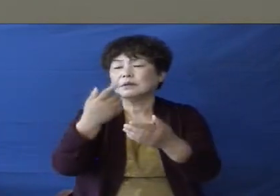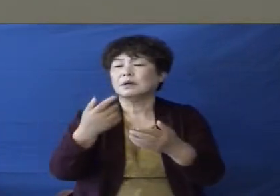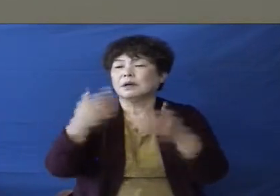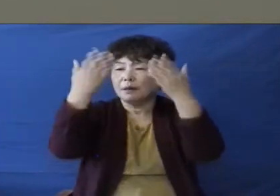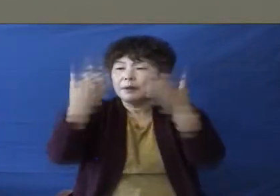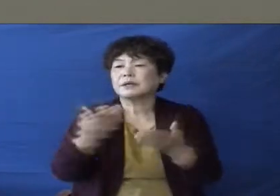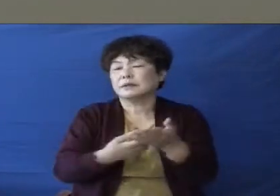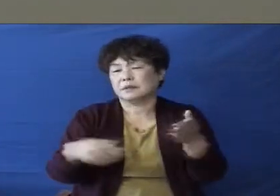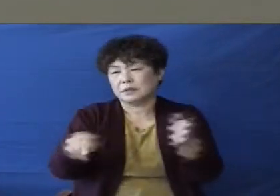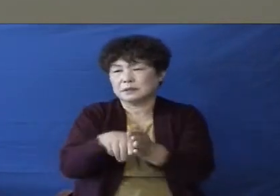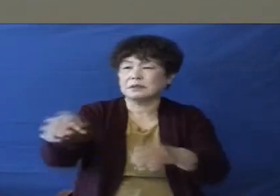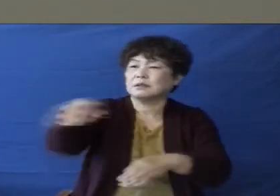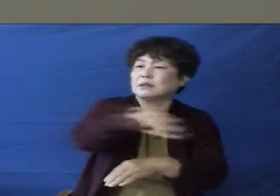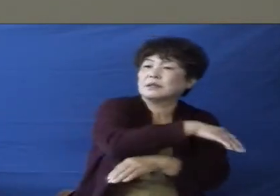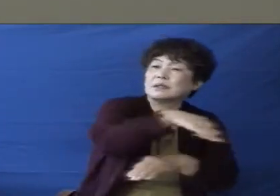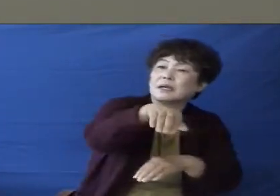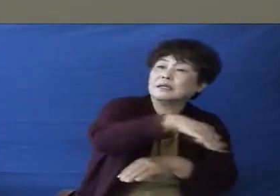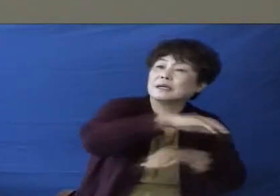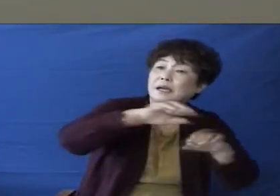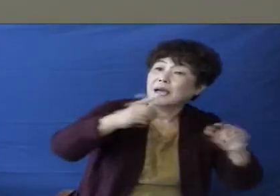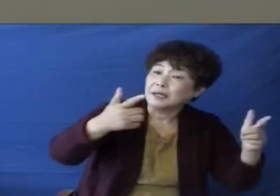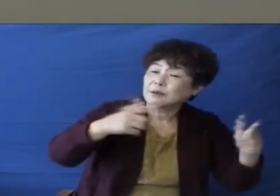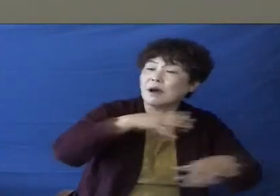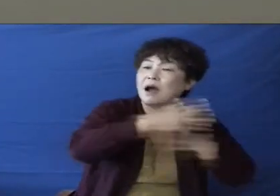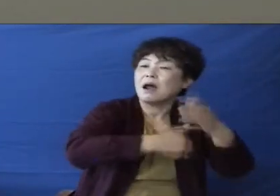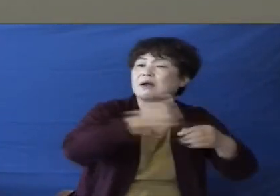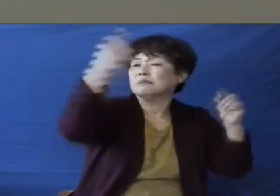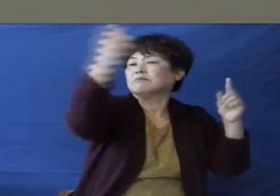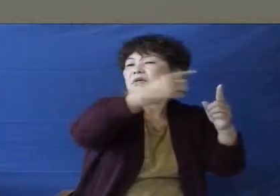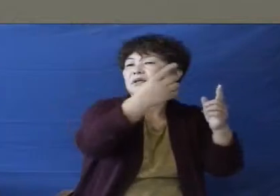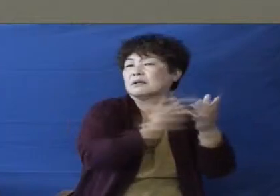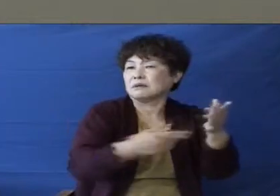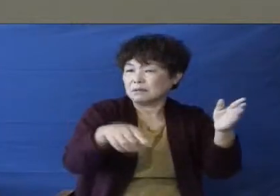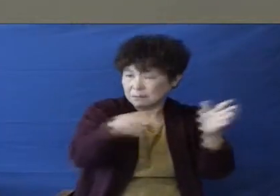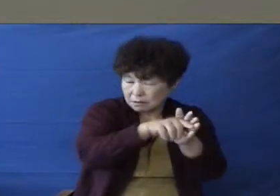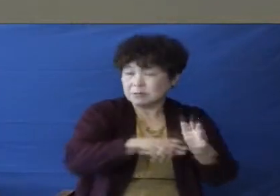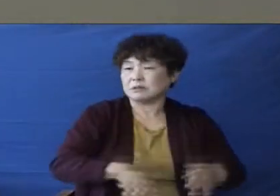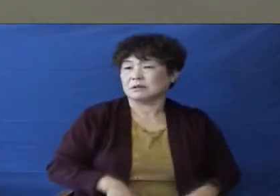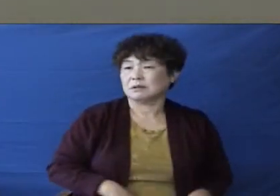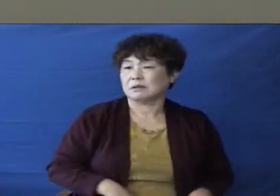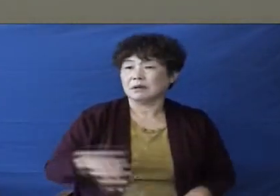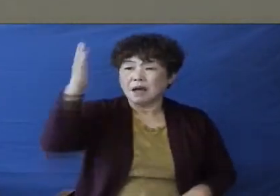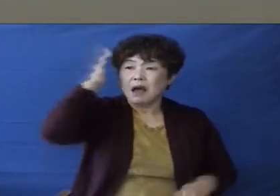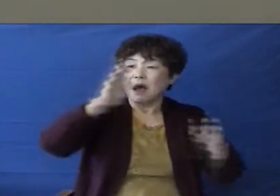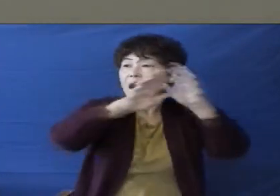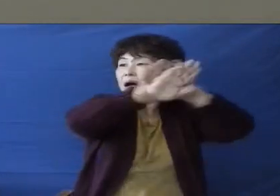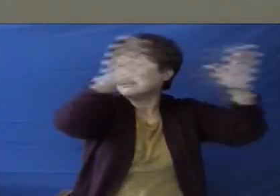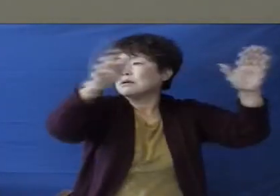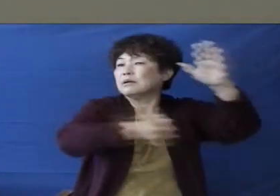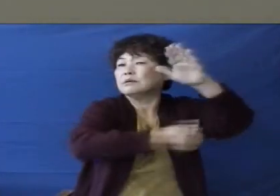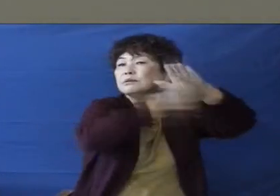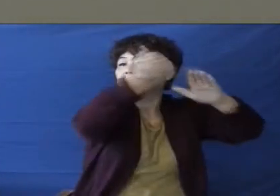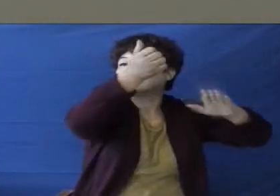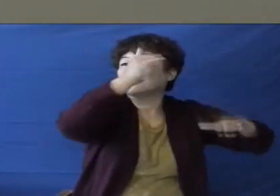이는 병구 칠려고 의 회당에 온 게 아니구 라 저 하늘에 소망을 두고